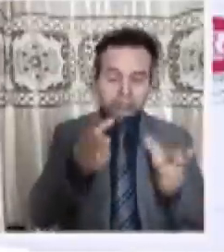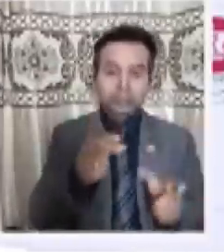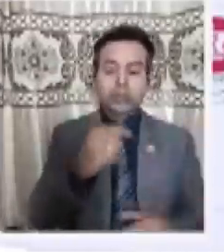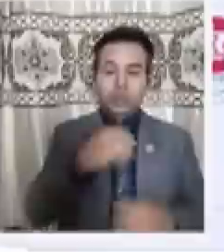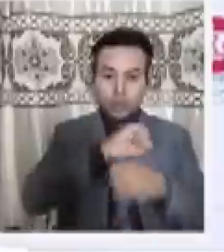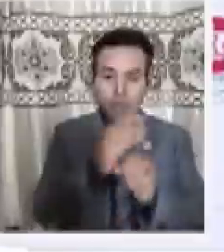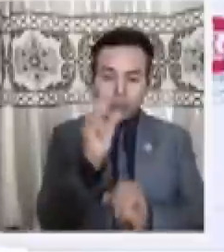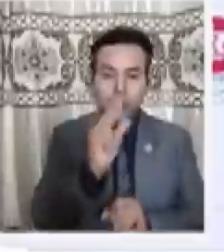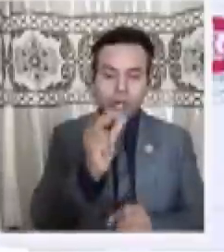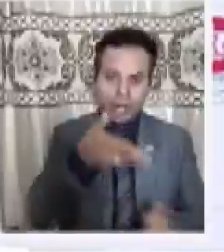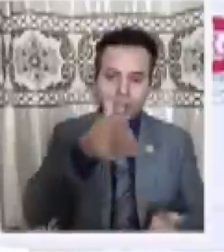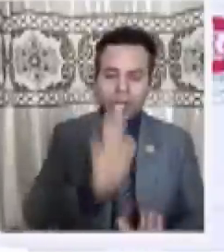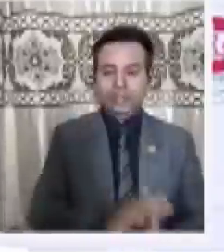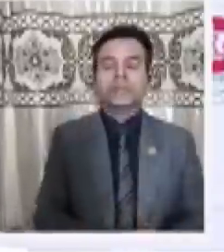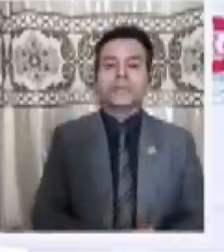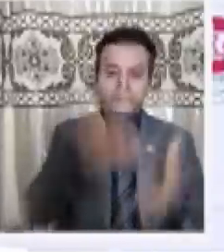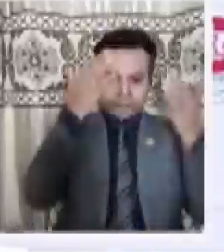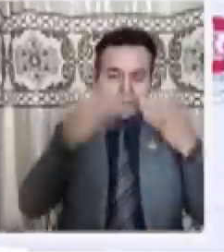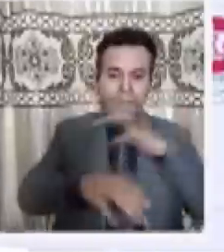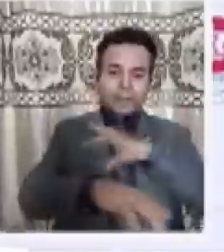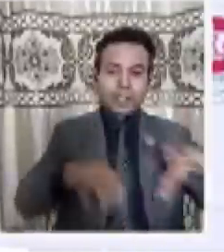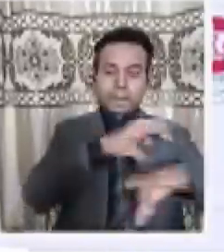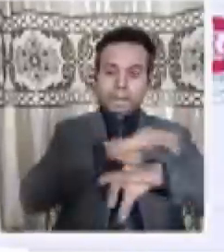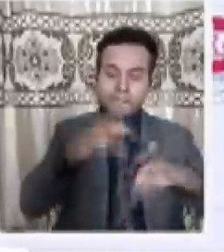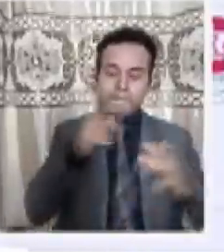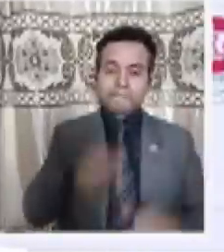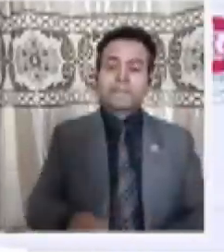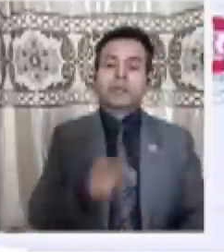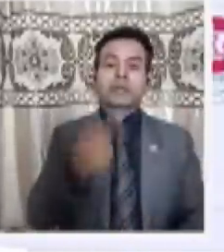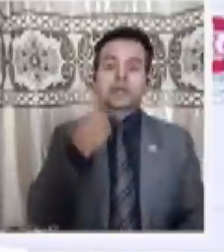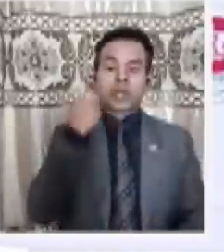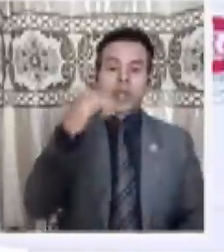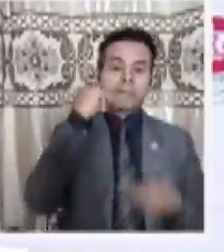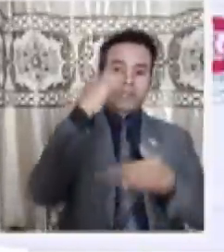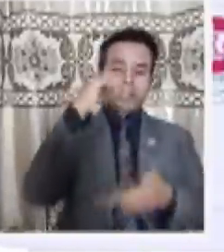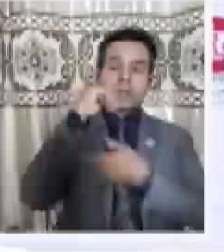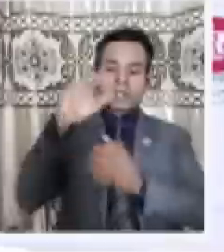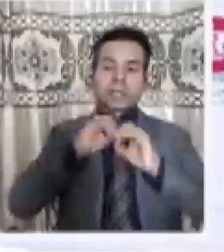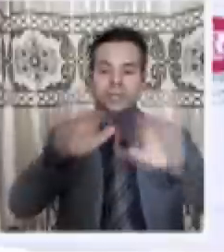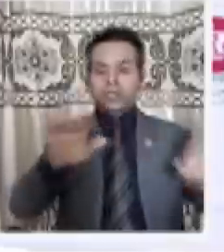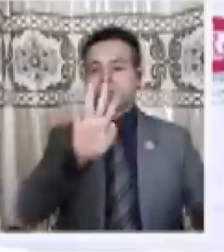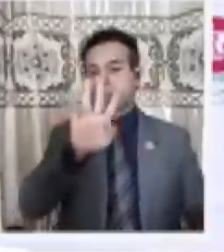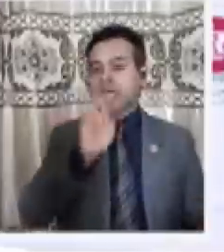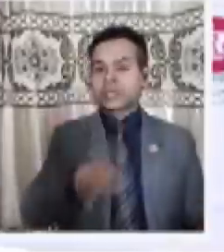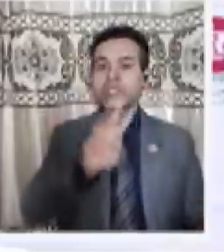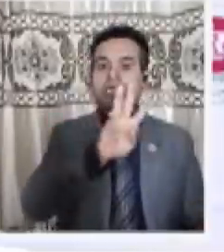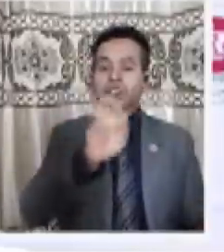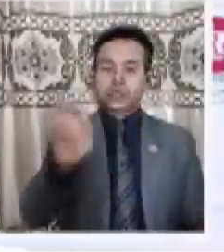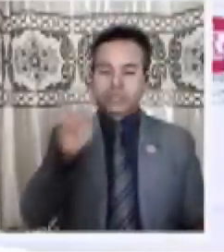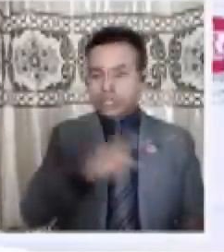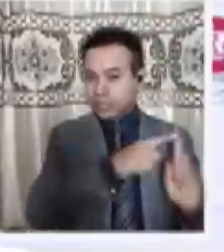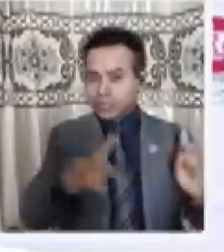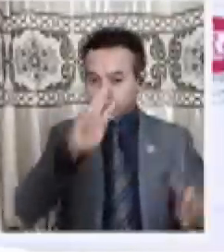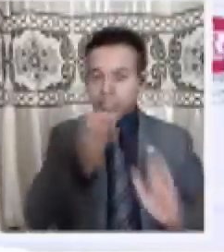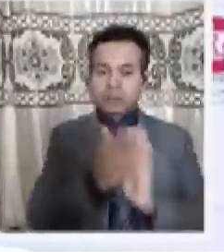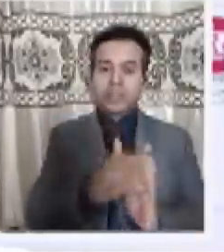ব্যক্তিগত সুরক্ষা সামগ্রী, কেন্দ্রীয় ঔষধাগারের তথ্য, 24 ঘন্টায় বিতরণ হয়েছে 4,300টি। এ পর্যন্ত বিতরণ